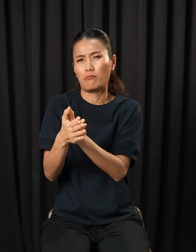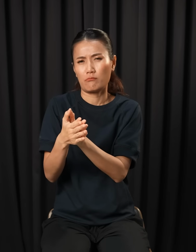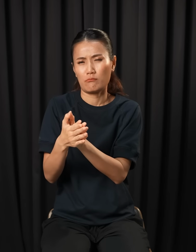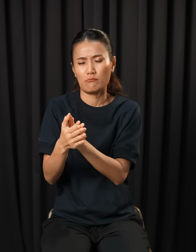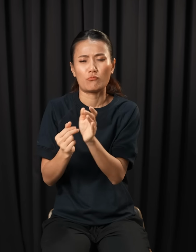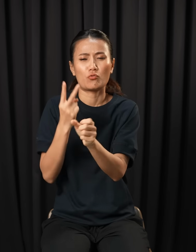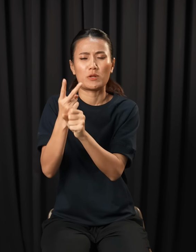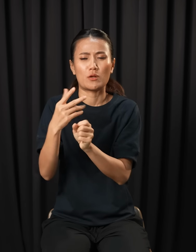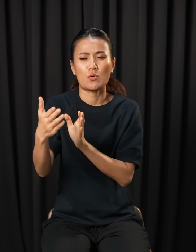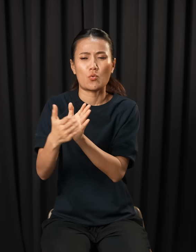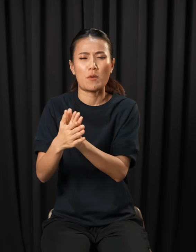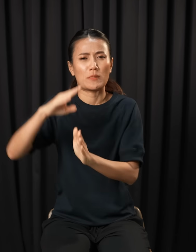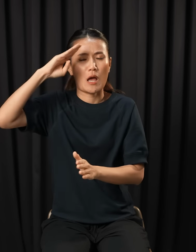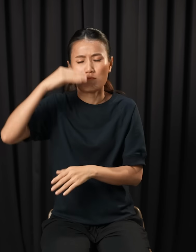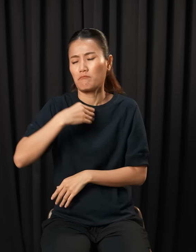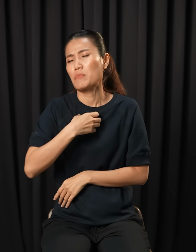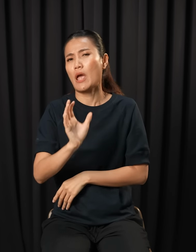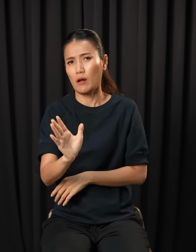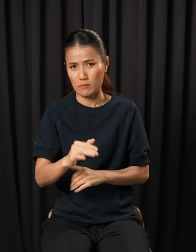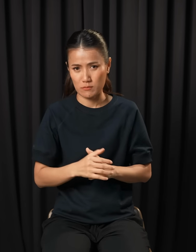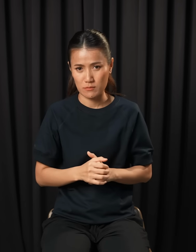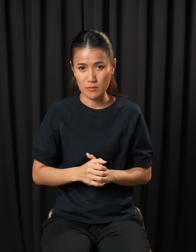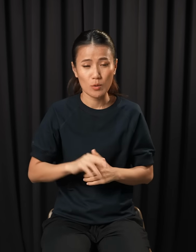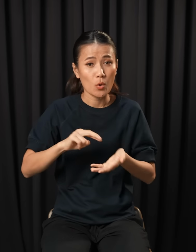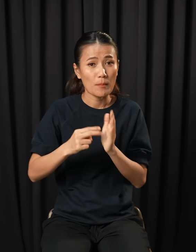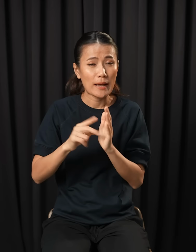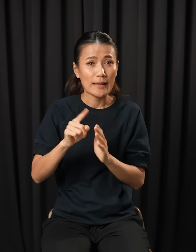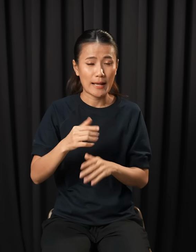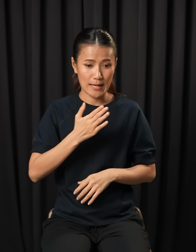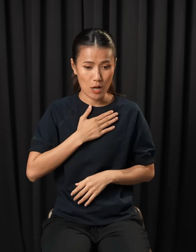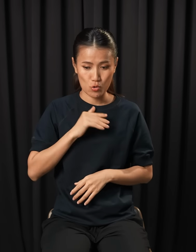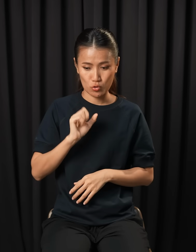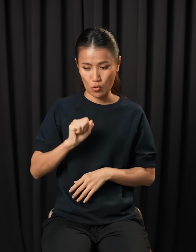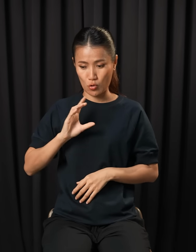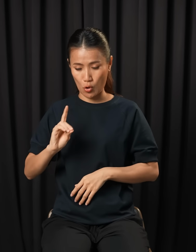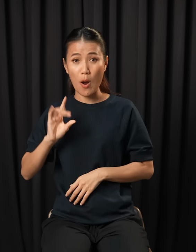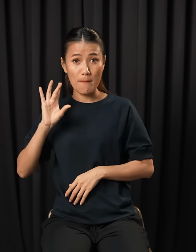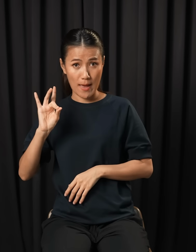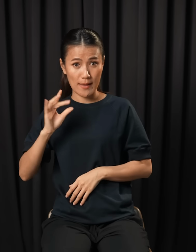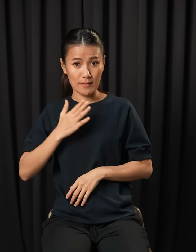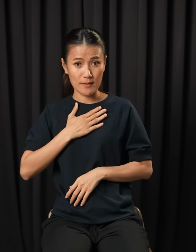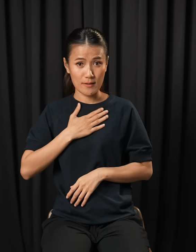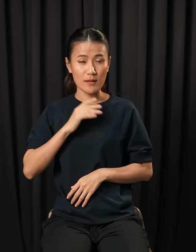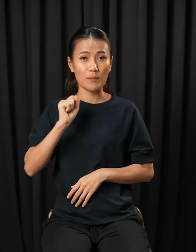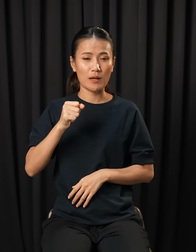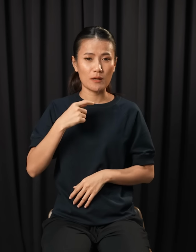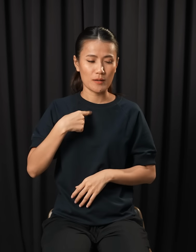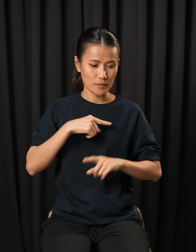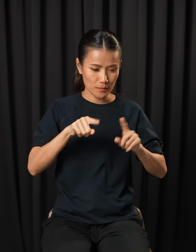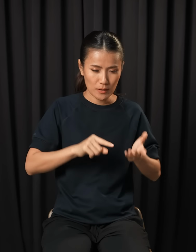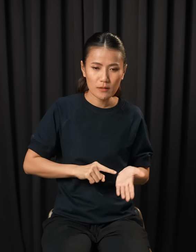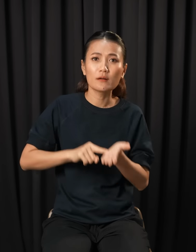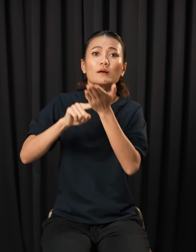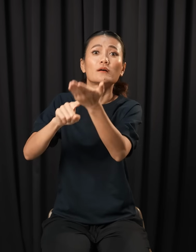จะเสียเวลา2ปีในชีวิตนะครับ คำว่ายกเลิกเกณฑ์ทหารเน ี่ ยหมายความว่า เปลี่ยนเป็นระบบสมัครใจ คือเราได้สด